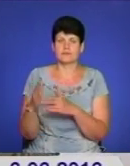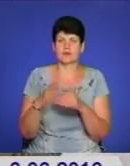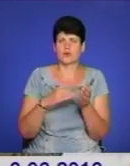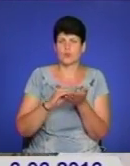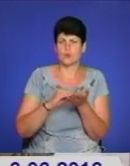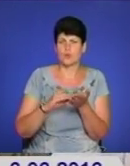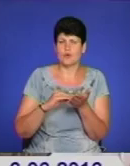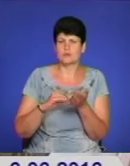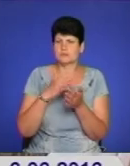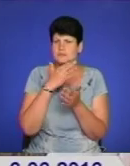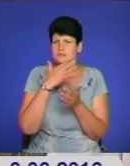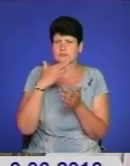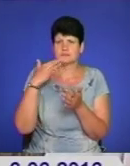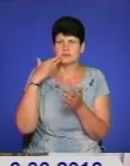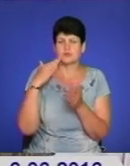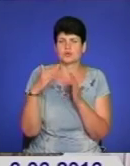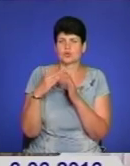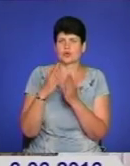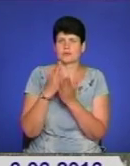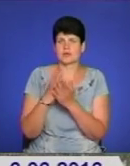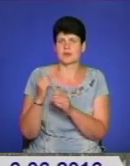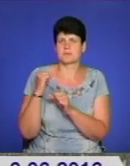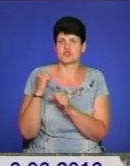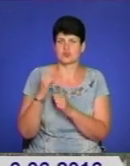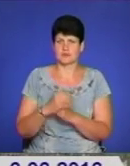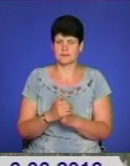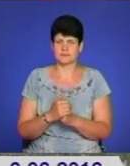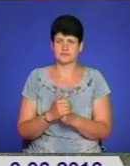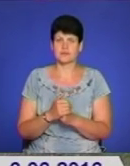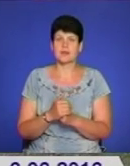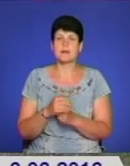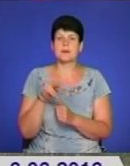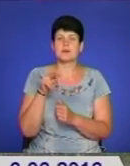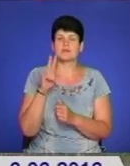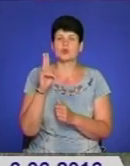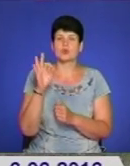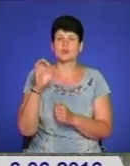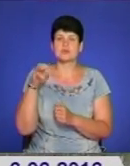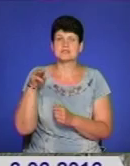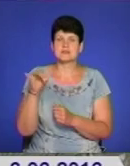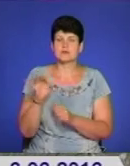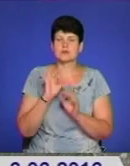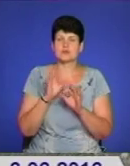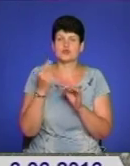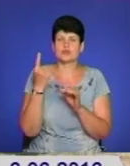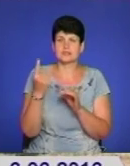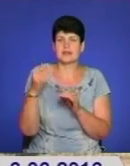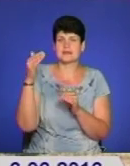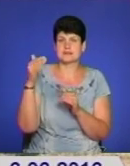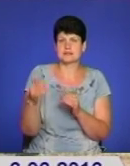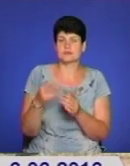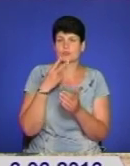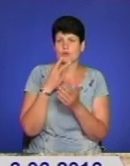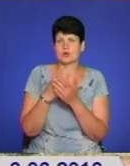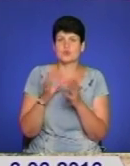рукописів в Криївці, купа ще вдома є пару мішків. Павло Костів розповів, що одна із стін музею символізує